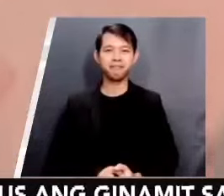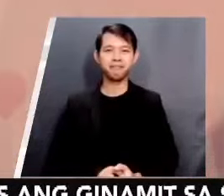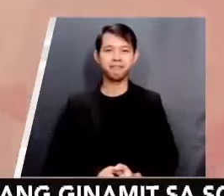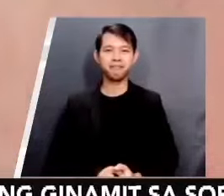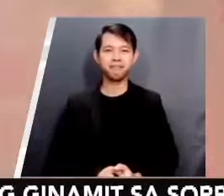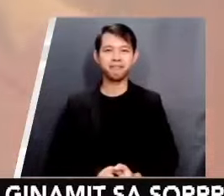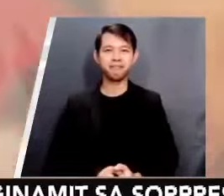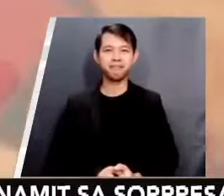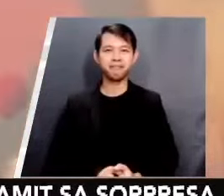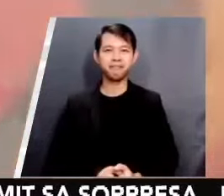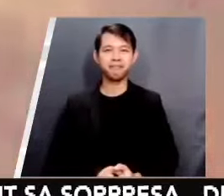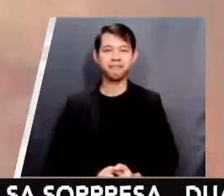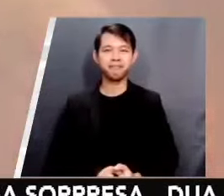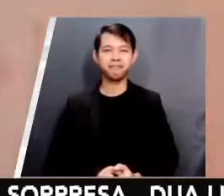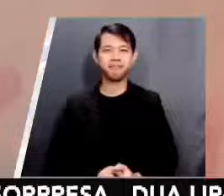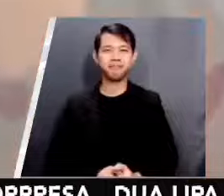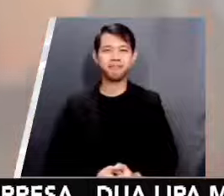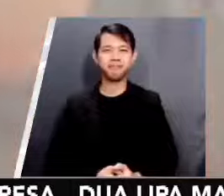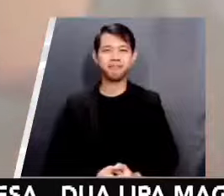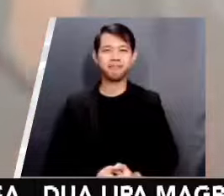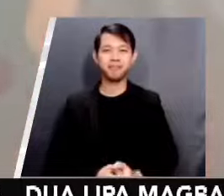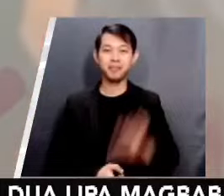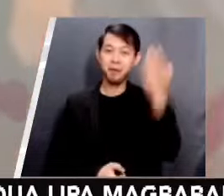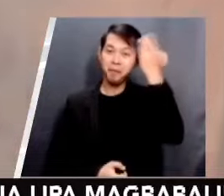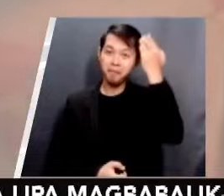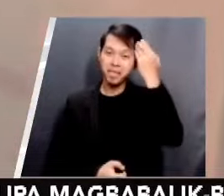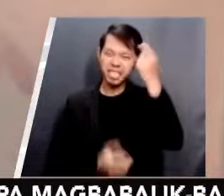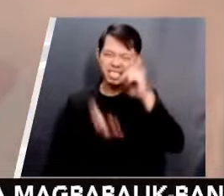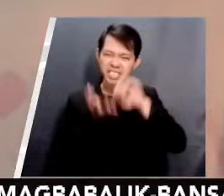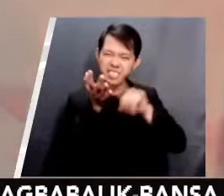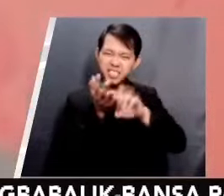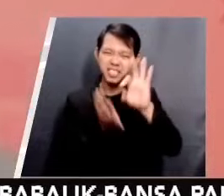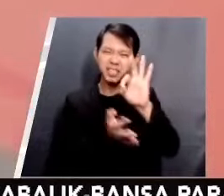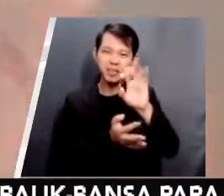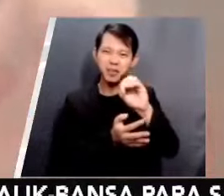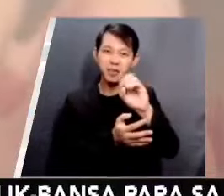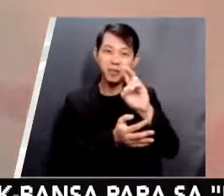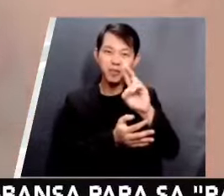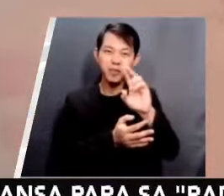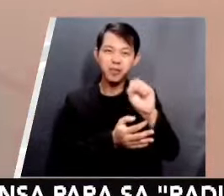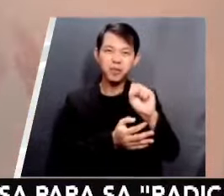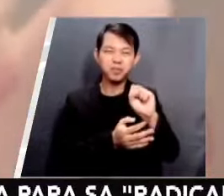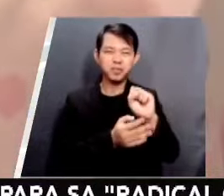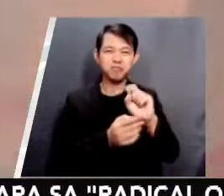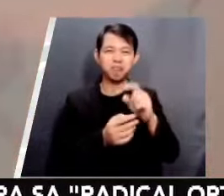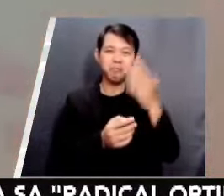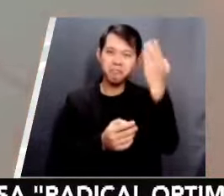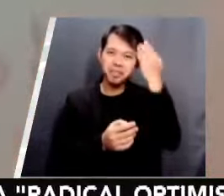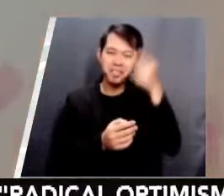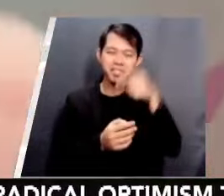May pa-focus-focus pang nalalaman, pati ang butoy na pagdiskitahan. Ang butoy.